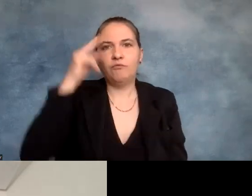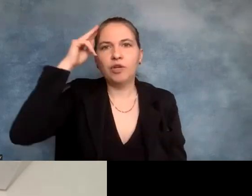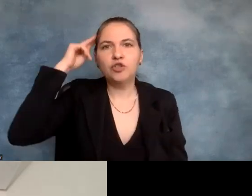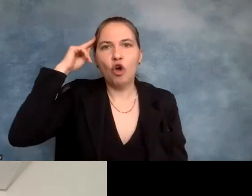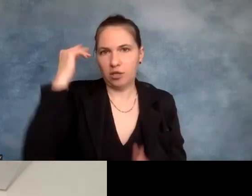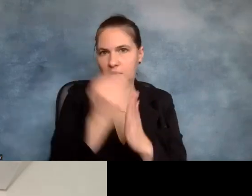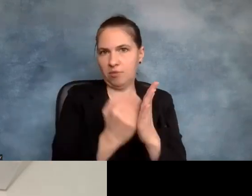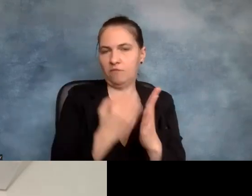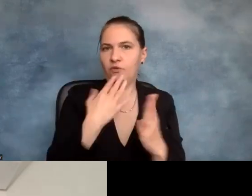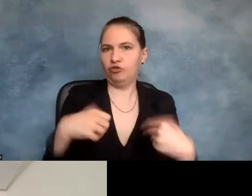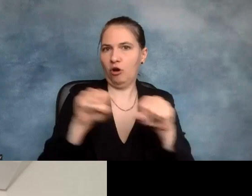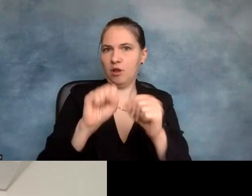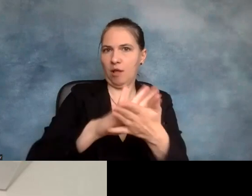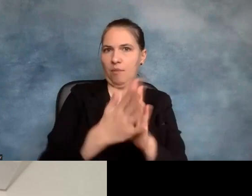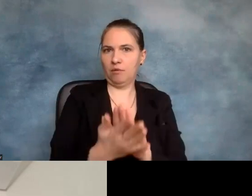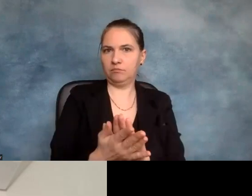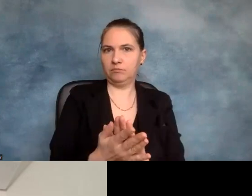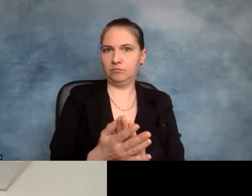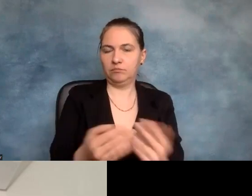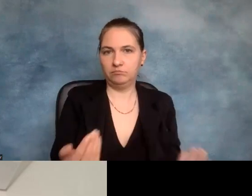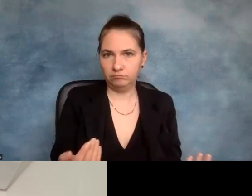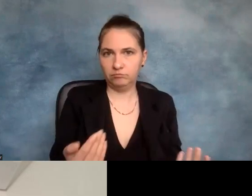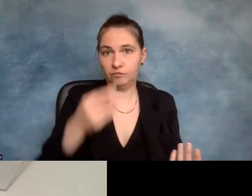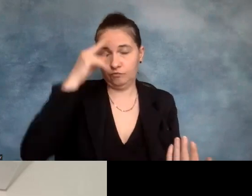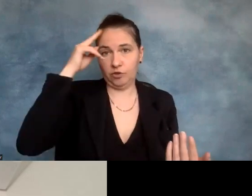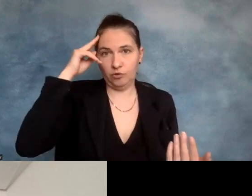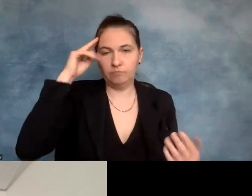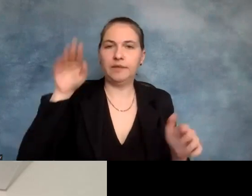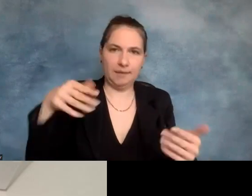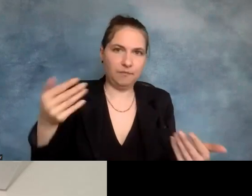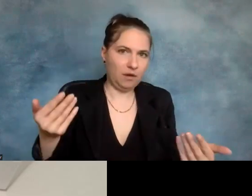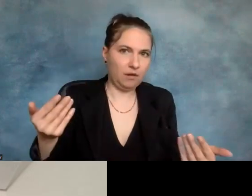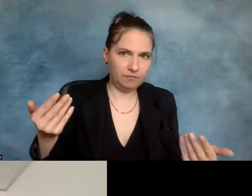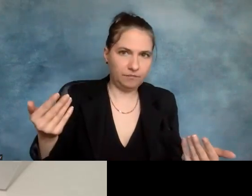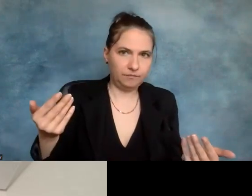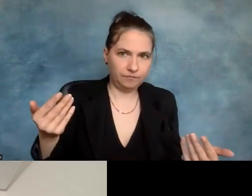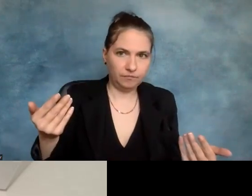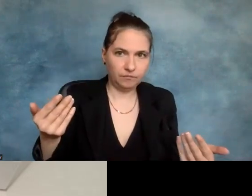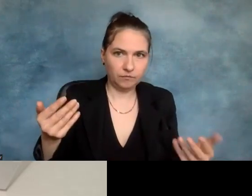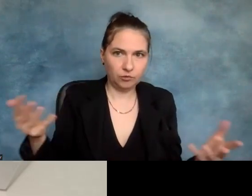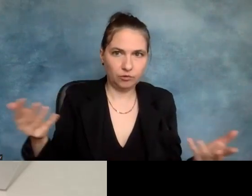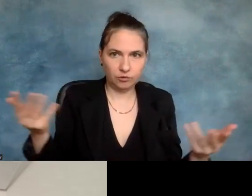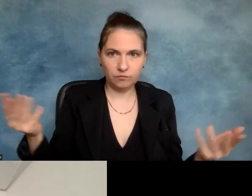auszumachen. Wenn der Friseur entsprechend groß ist, es gibt eine Ausnahme für Kleinstunternehmen.